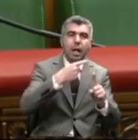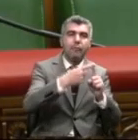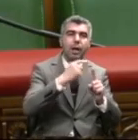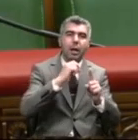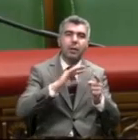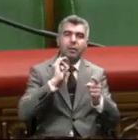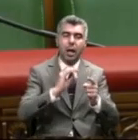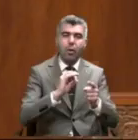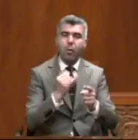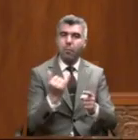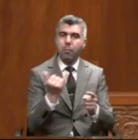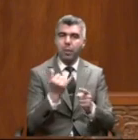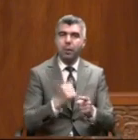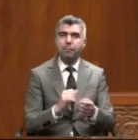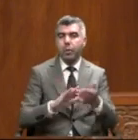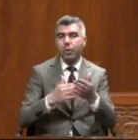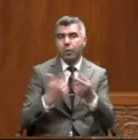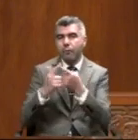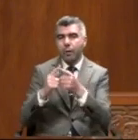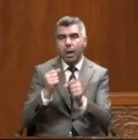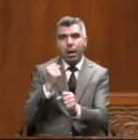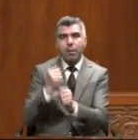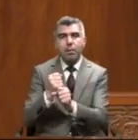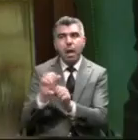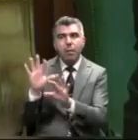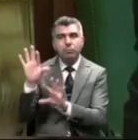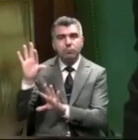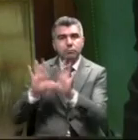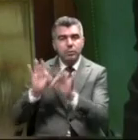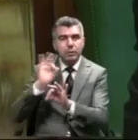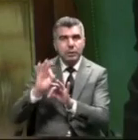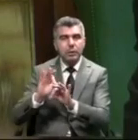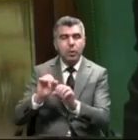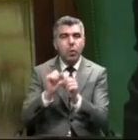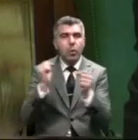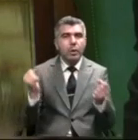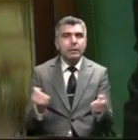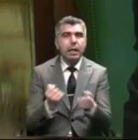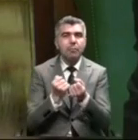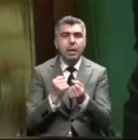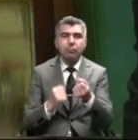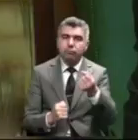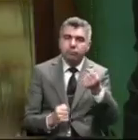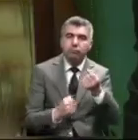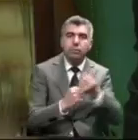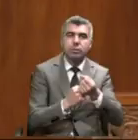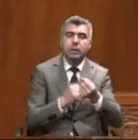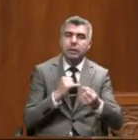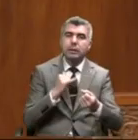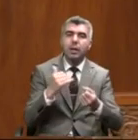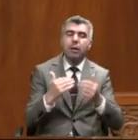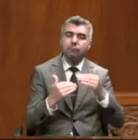العاليه والتي تضمن خلق فرص الشغل وتحقيق تنميه مستدامه تضمن